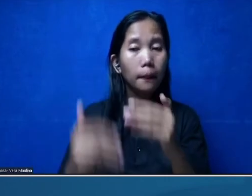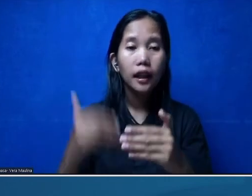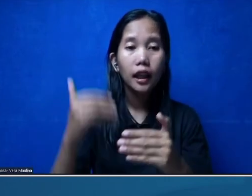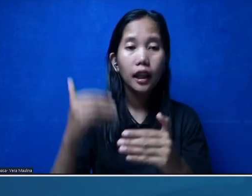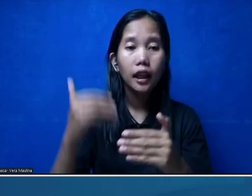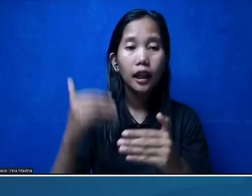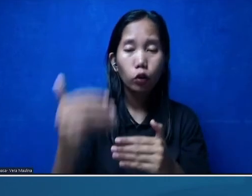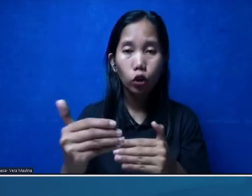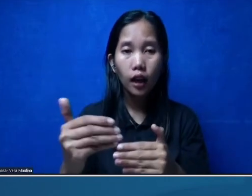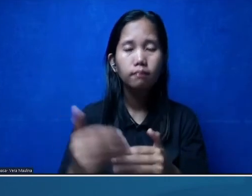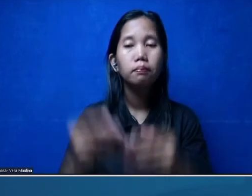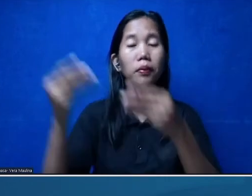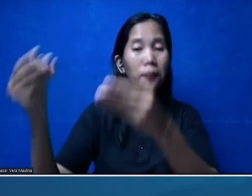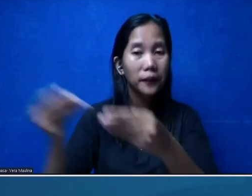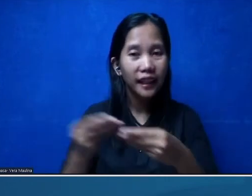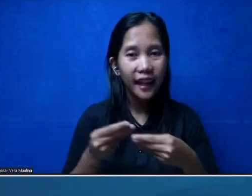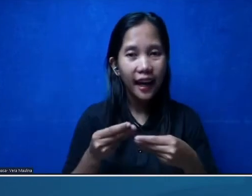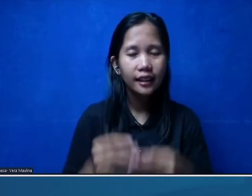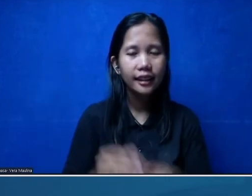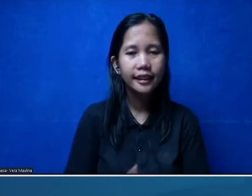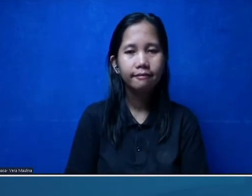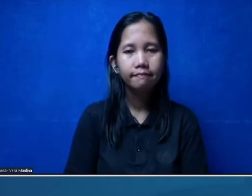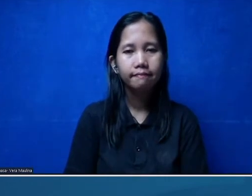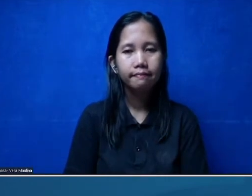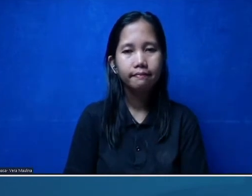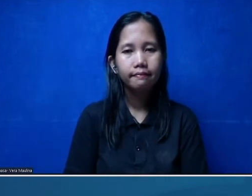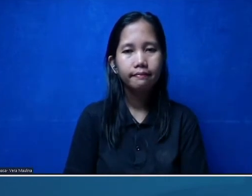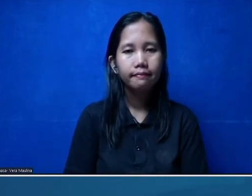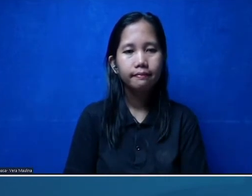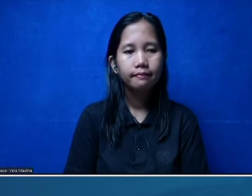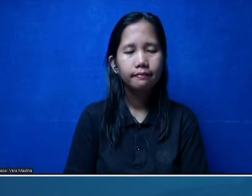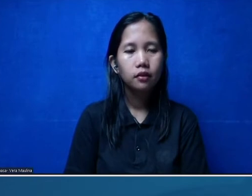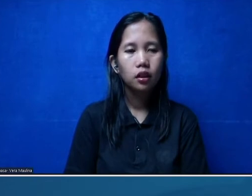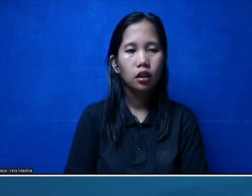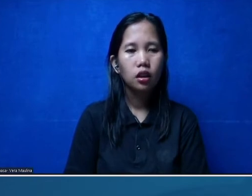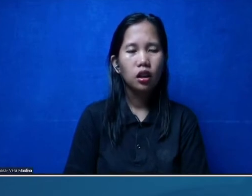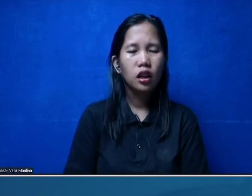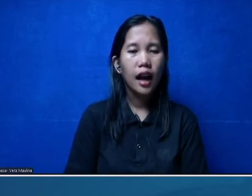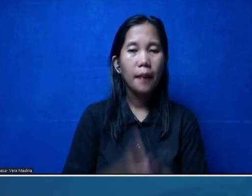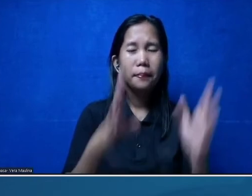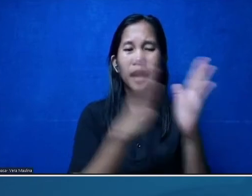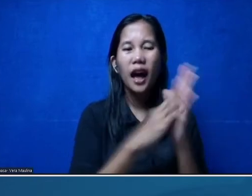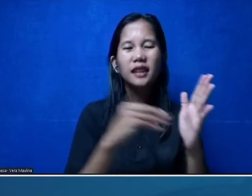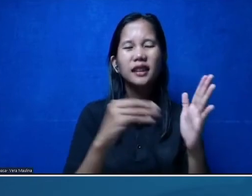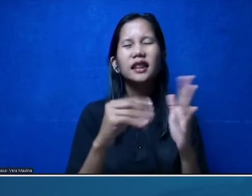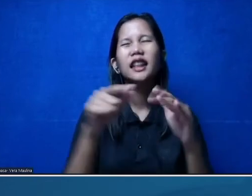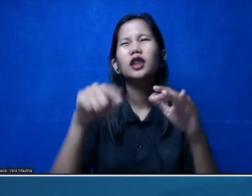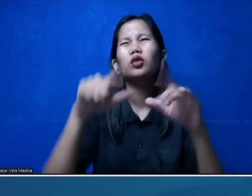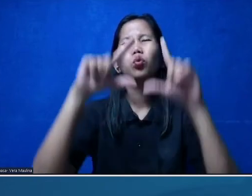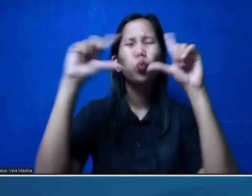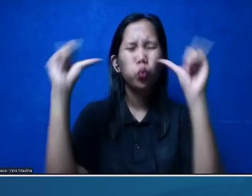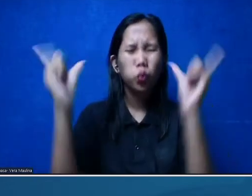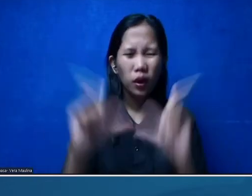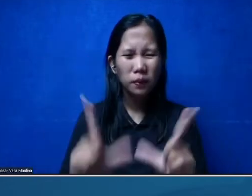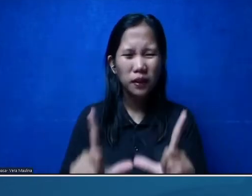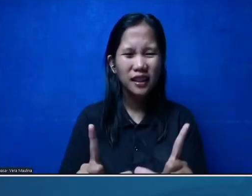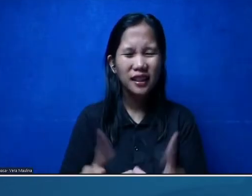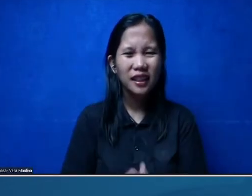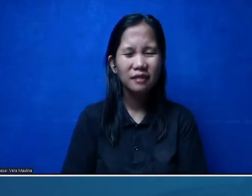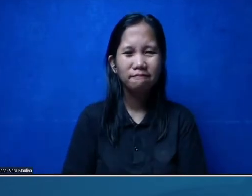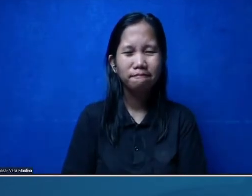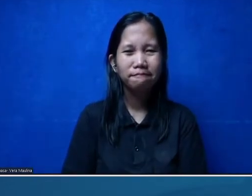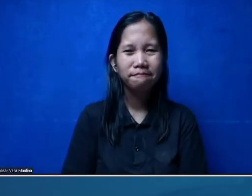ditebus oleh dia luar biasa kasih Allah dan cara alat menyelesaikan masalah ini untuk